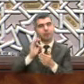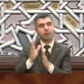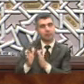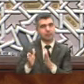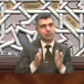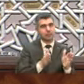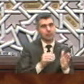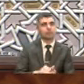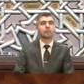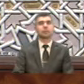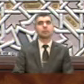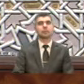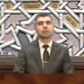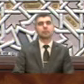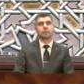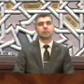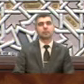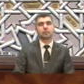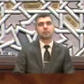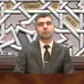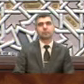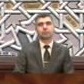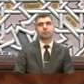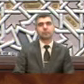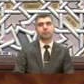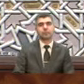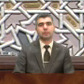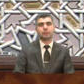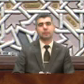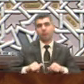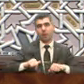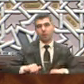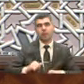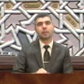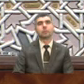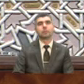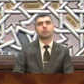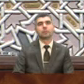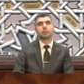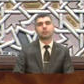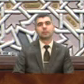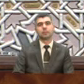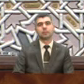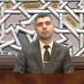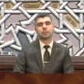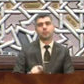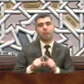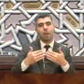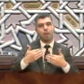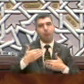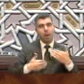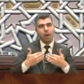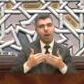على مساهمتكم وحسن مساهمتكم في هذه الجلسة. ننتقل إلى القطاع الموالي وهو قطاع التضامن والتنمية